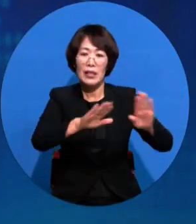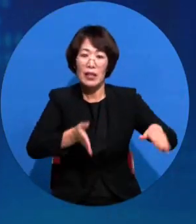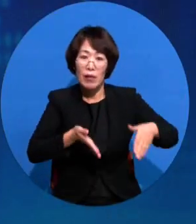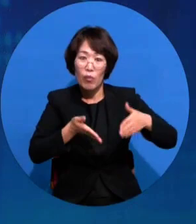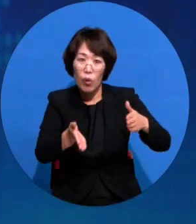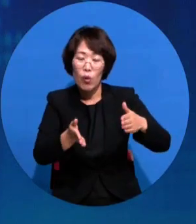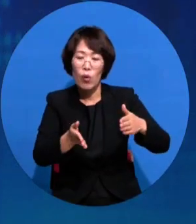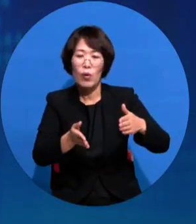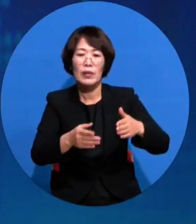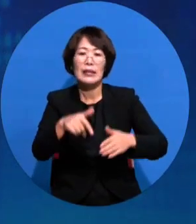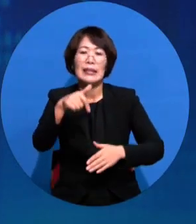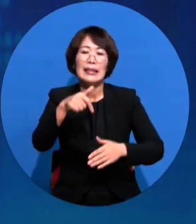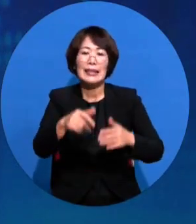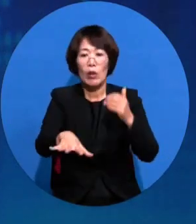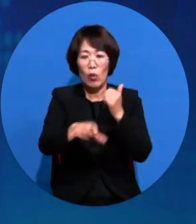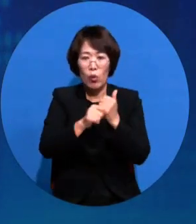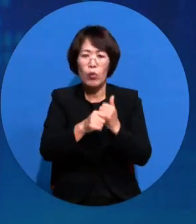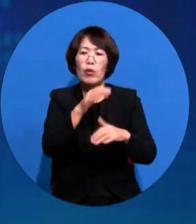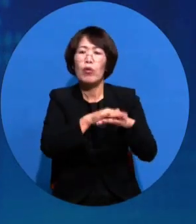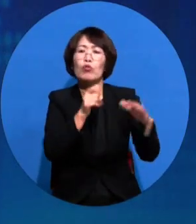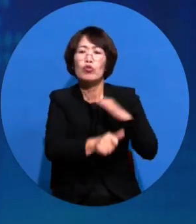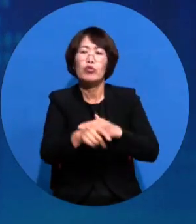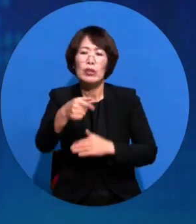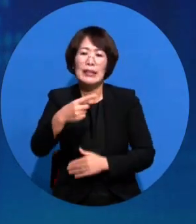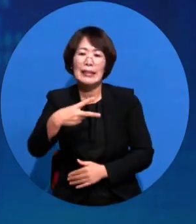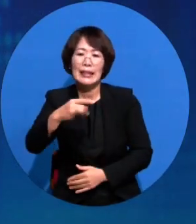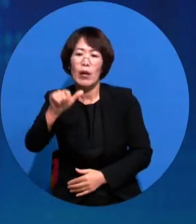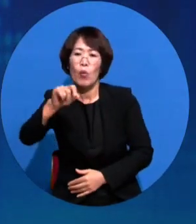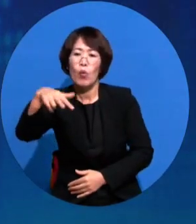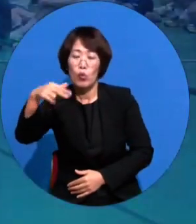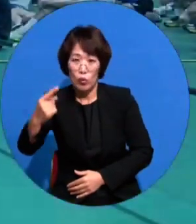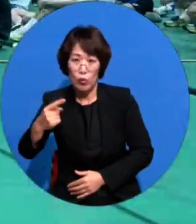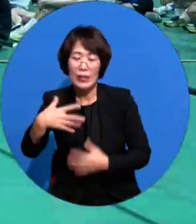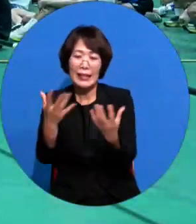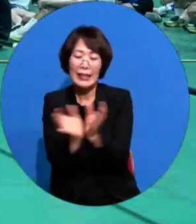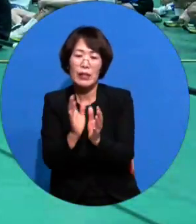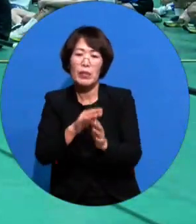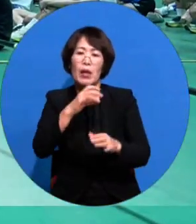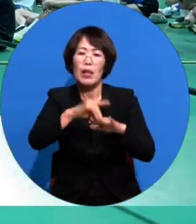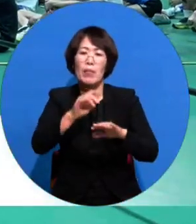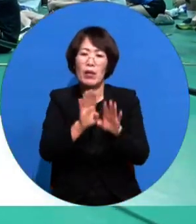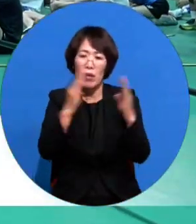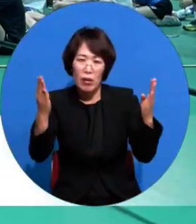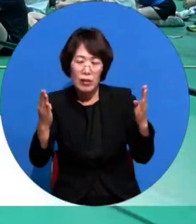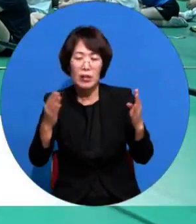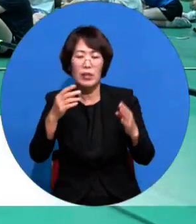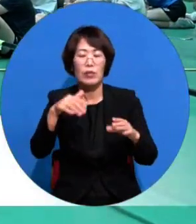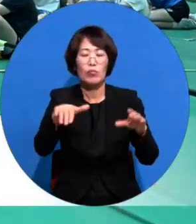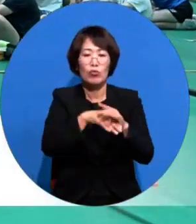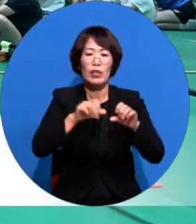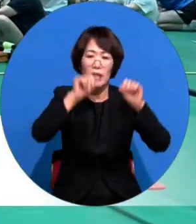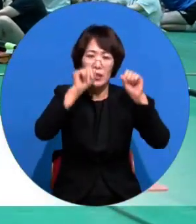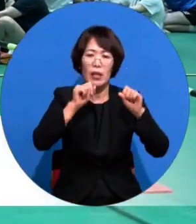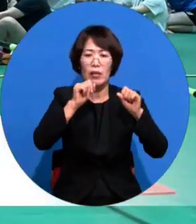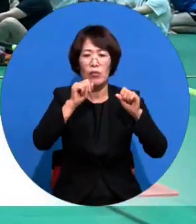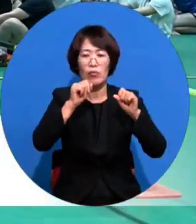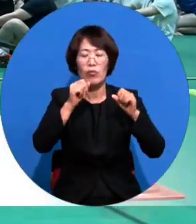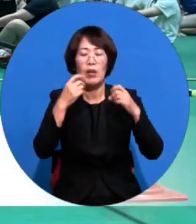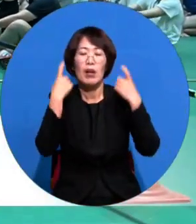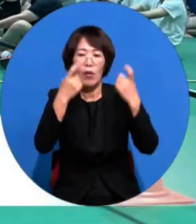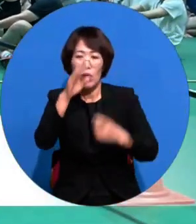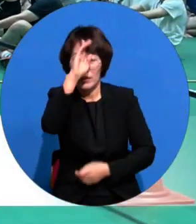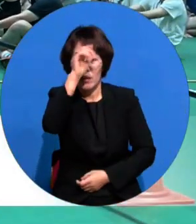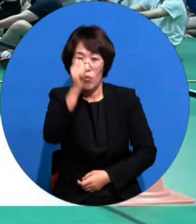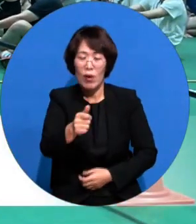전남도청 근대 5종팀이 지난 9일부터 해남에서 열린 제34회 문화체육관광부 장관기